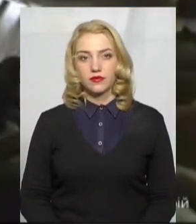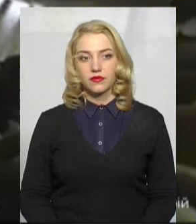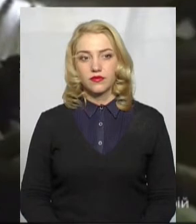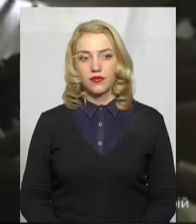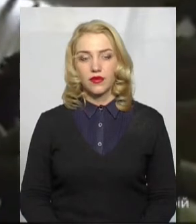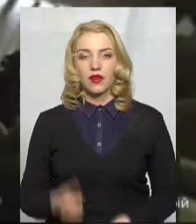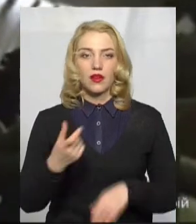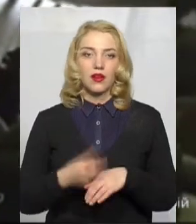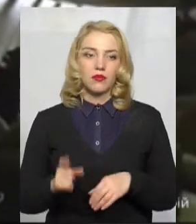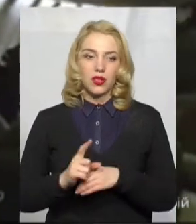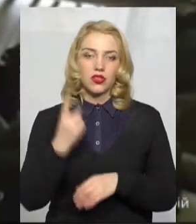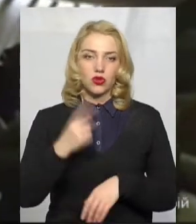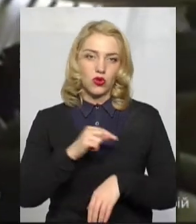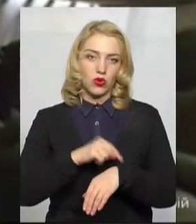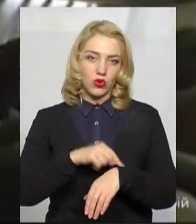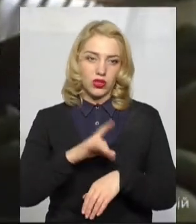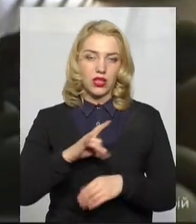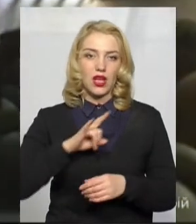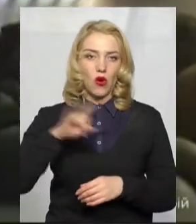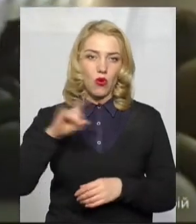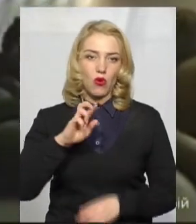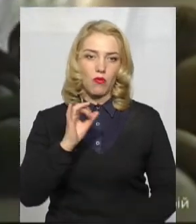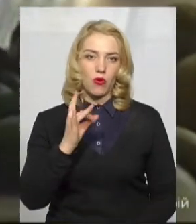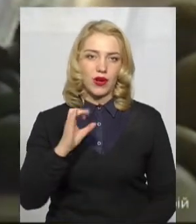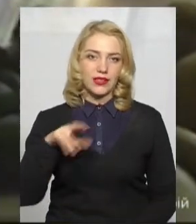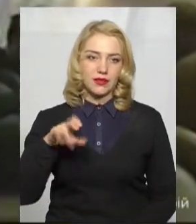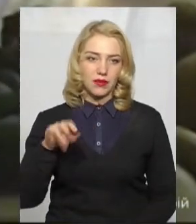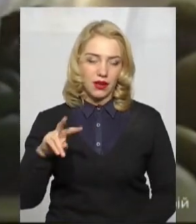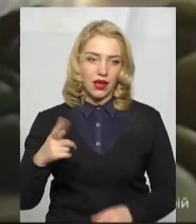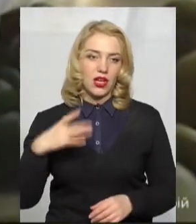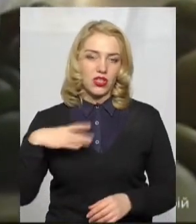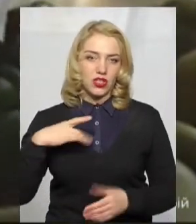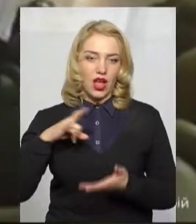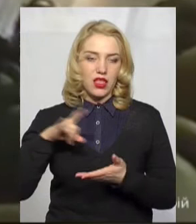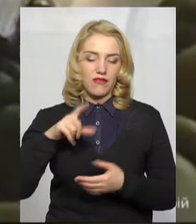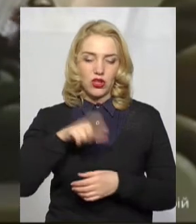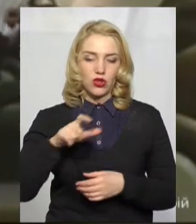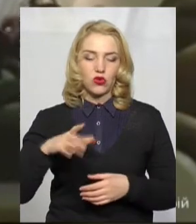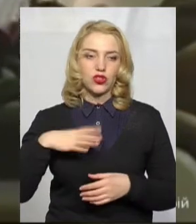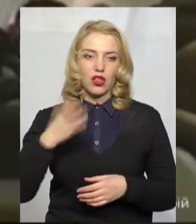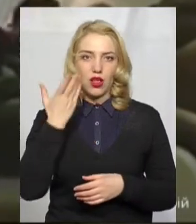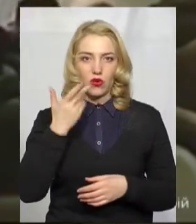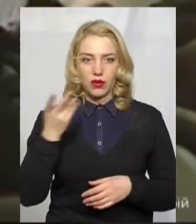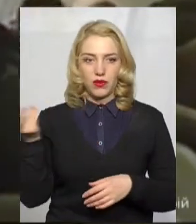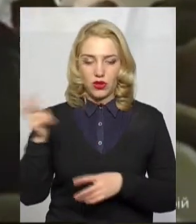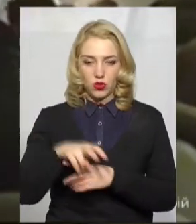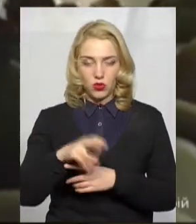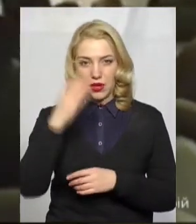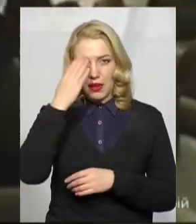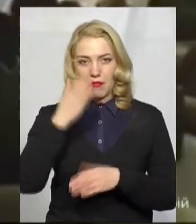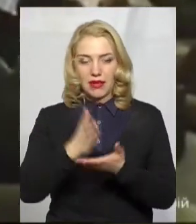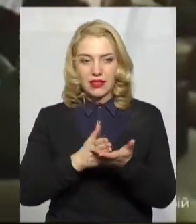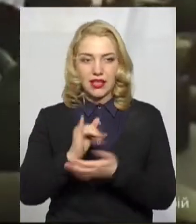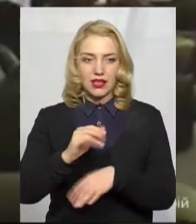Більше години у Борисполі українські туристи просиділи у літаку. Чекали, коли прийдуть митники та лікарі, розповідає Максим. Додає,